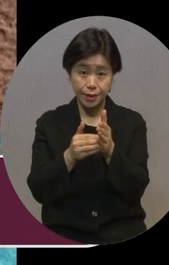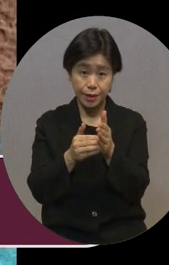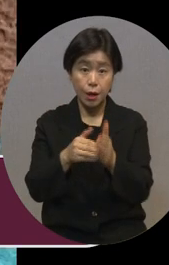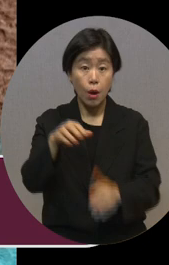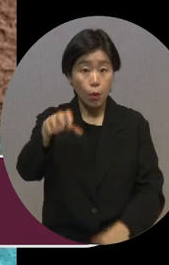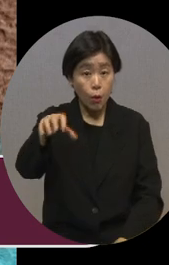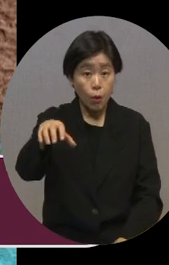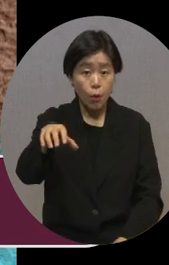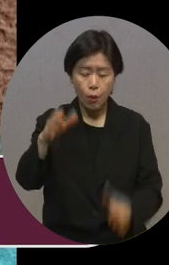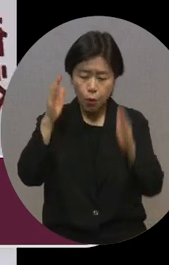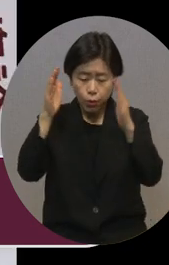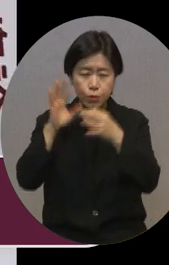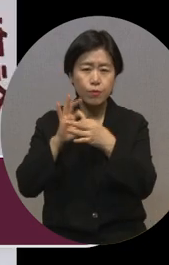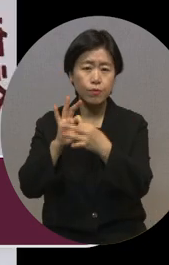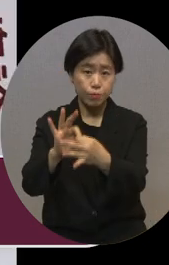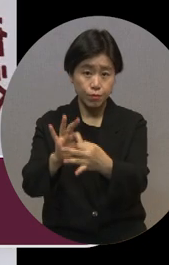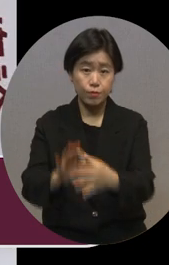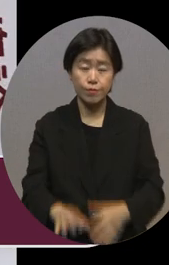거기서